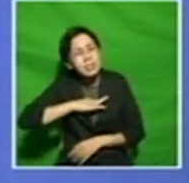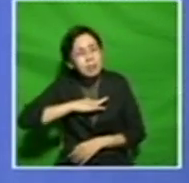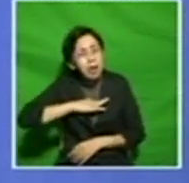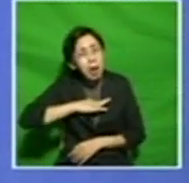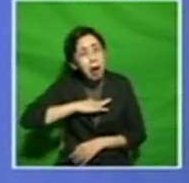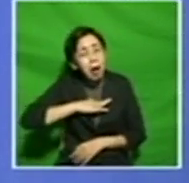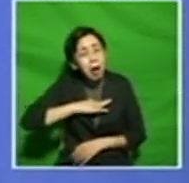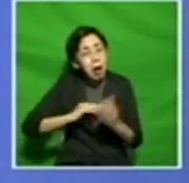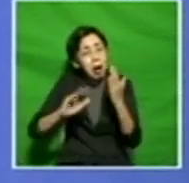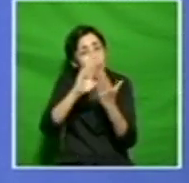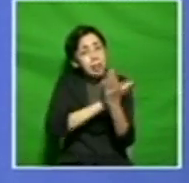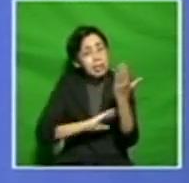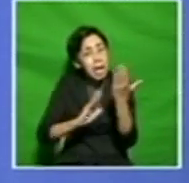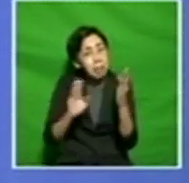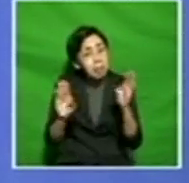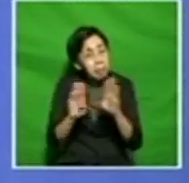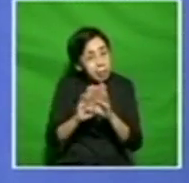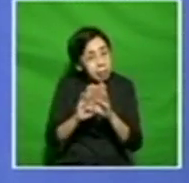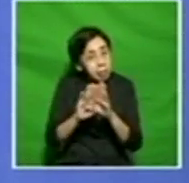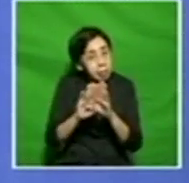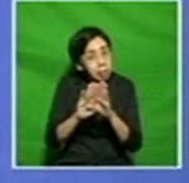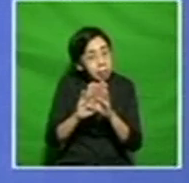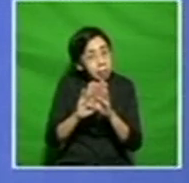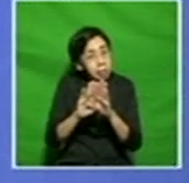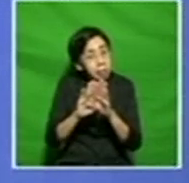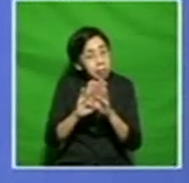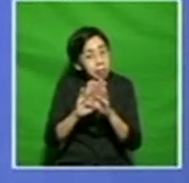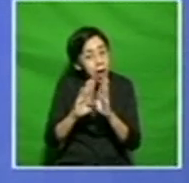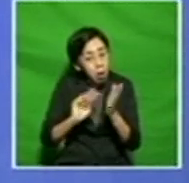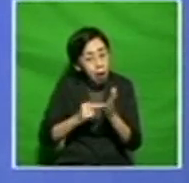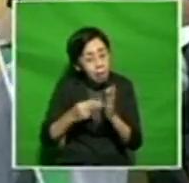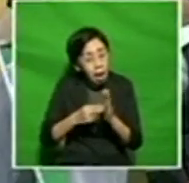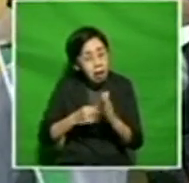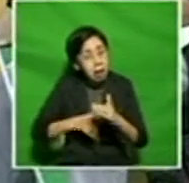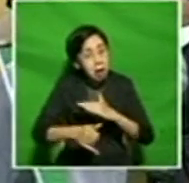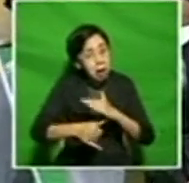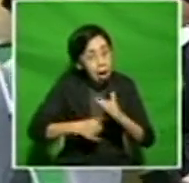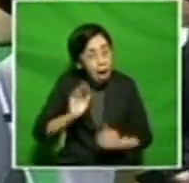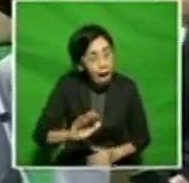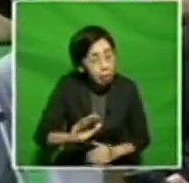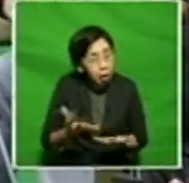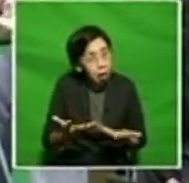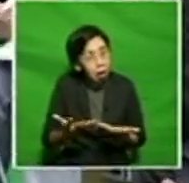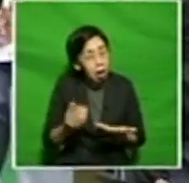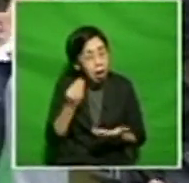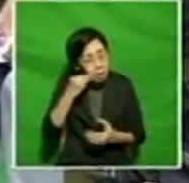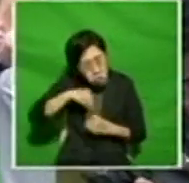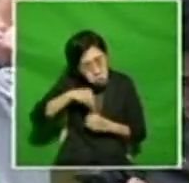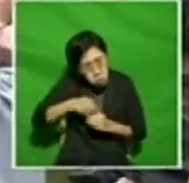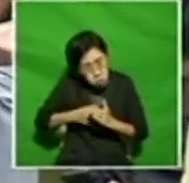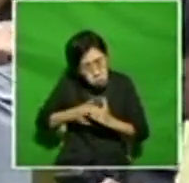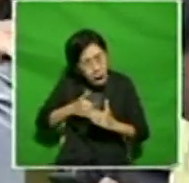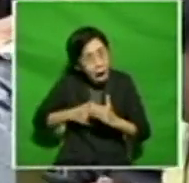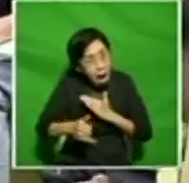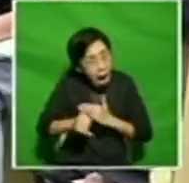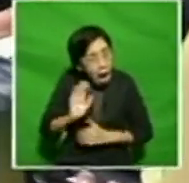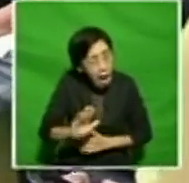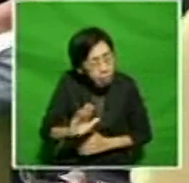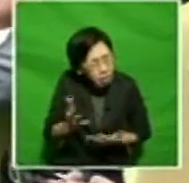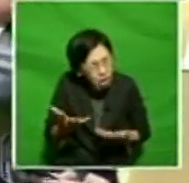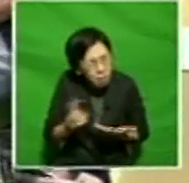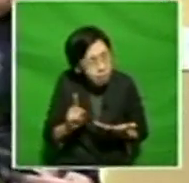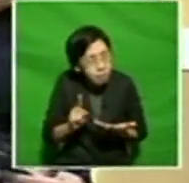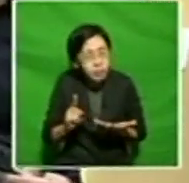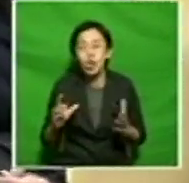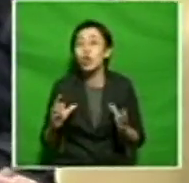าปิดประเทศแล้วยังเอ๊นี่เขาปิดเมืองแล้วยังเอ๊นี่เขาปิดบ้านแล้วหรือยังคำตอบส